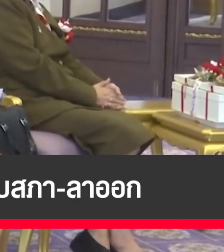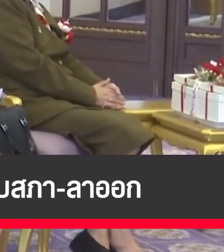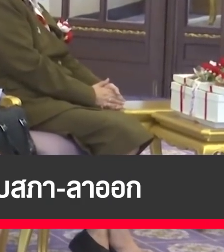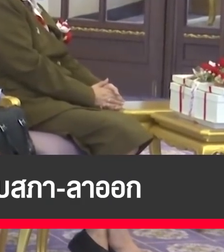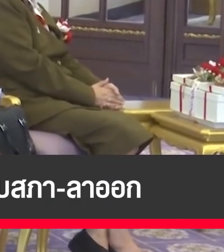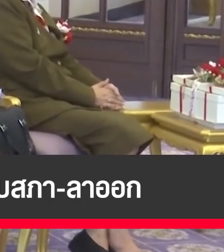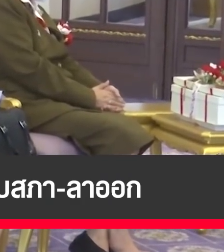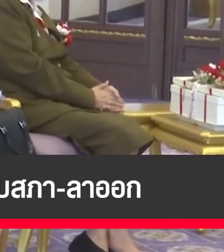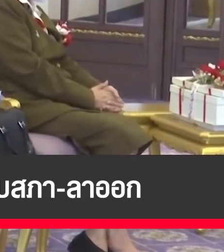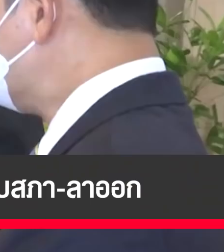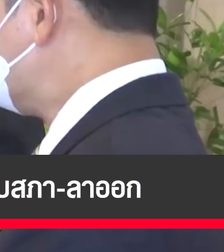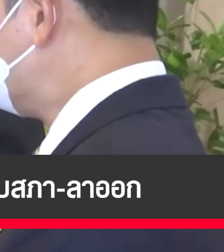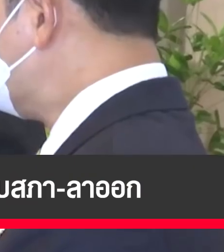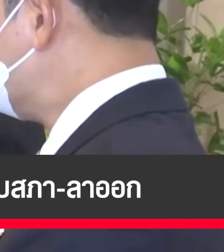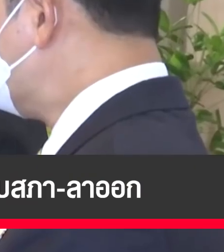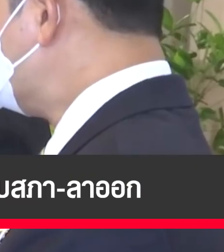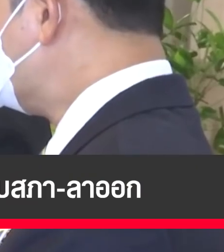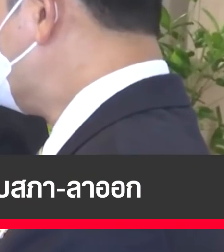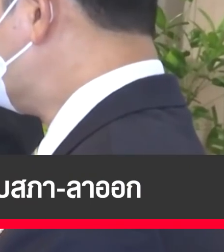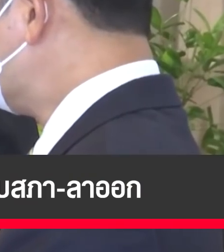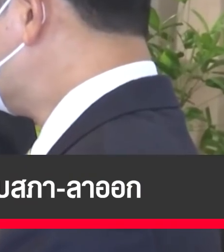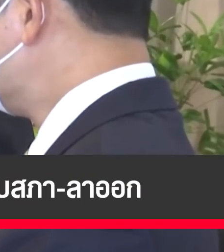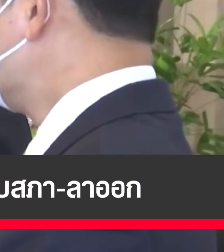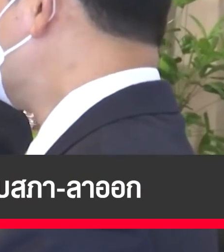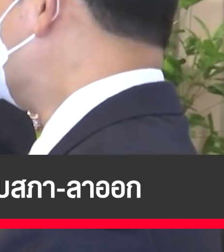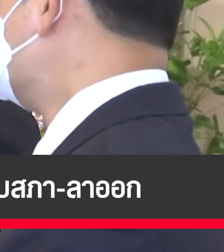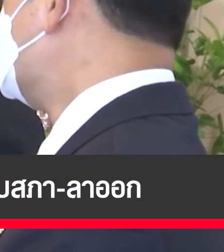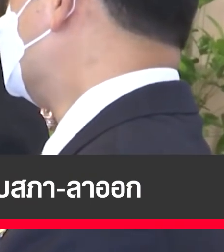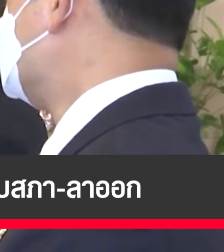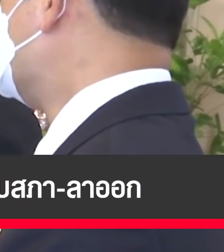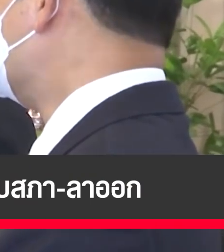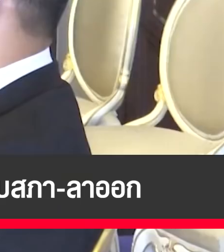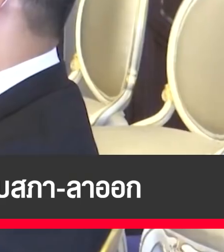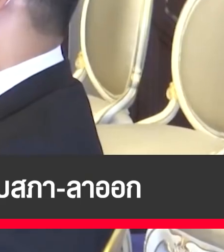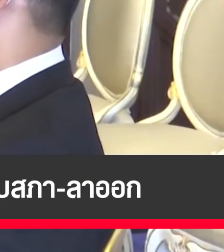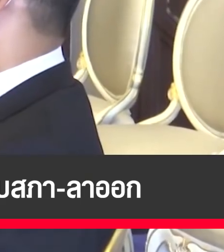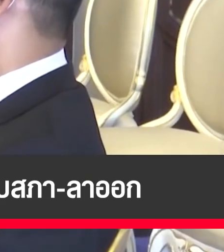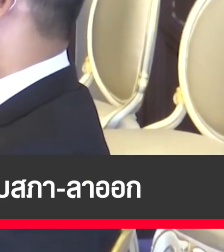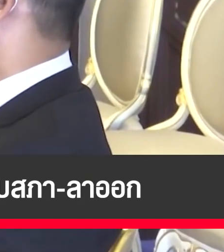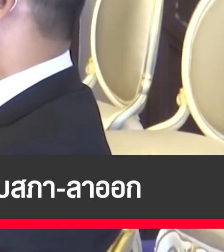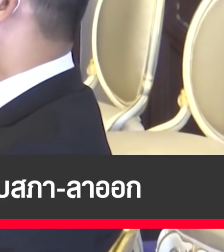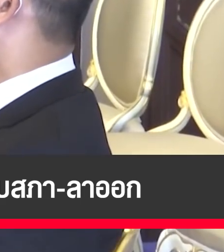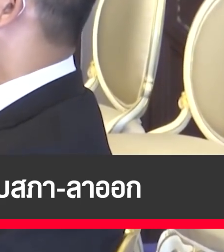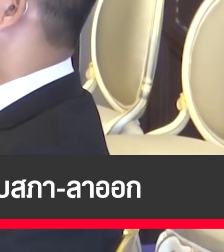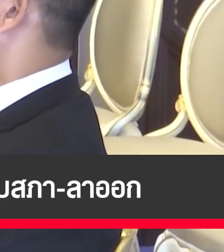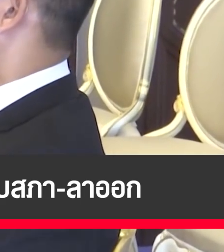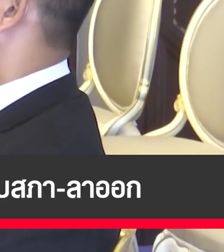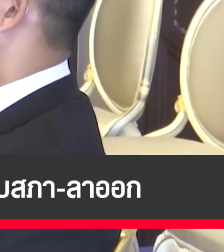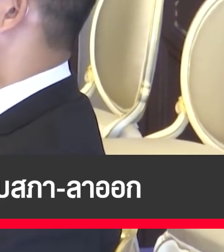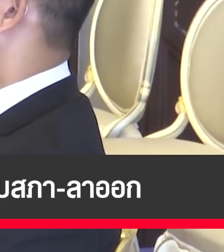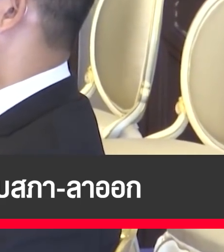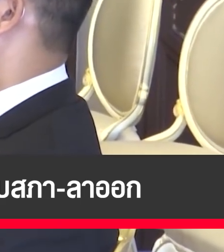ครั้งนี้นายกรัฐมนตรีมีสีหน้าไม่สดชื่นยอมรับว่าเหนื่อยแต่ต้องทำงานซึ่งวันนี้เป็นการทำง